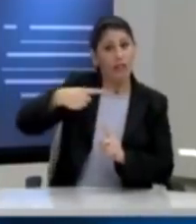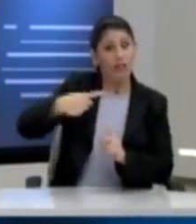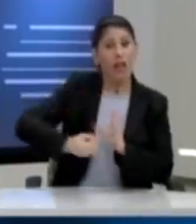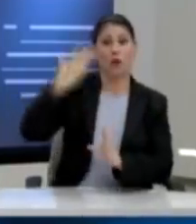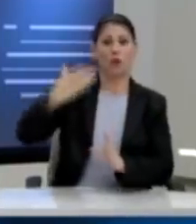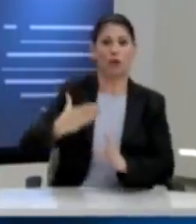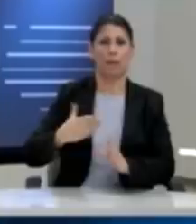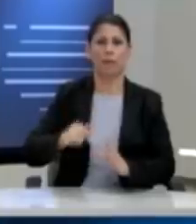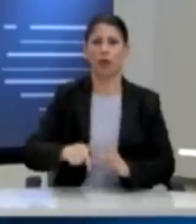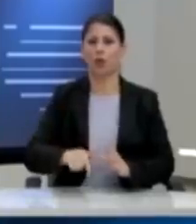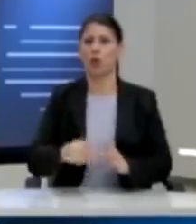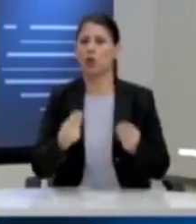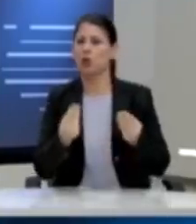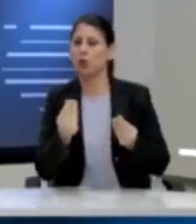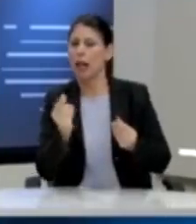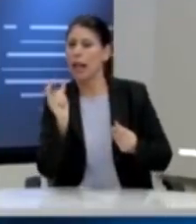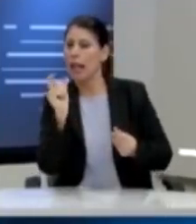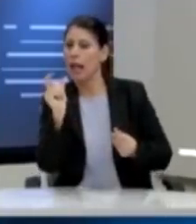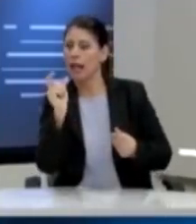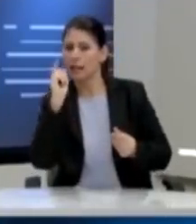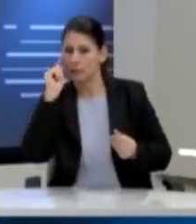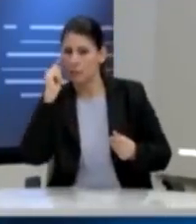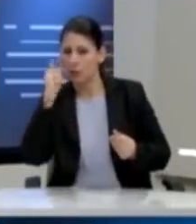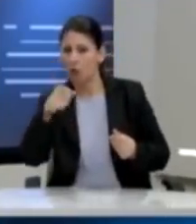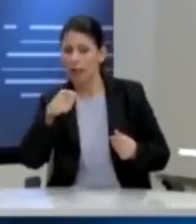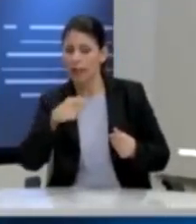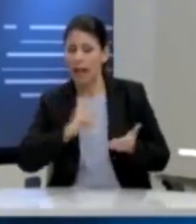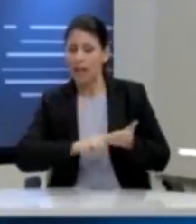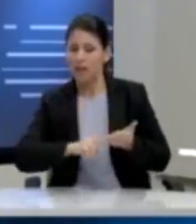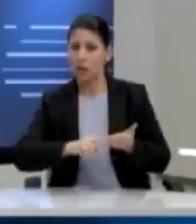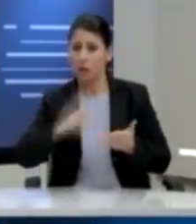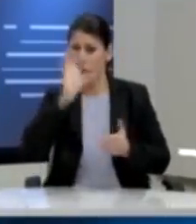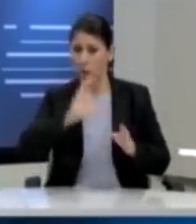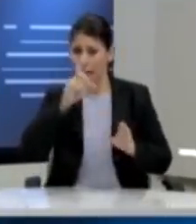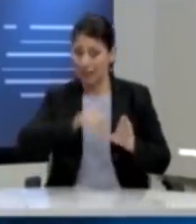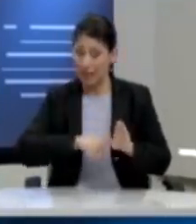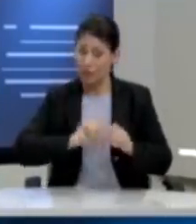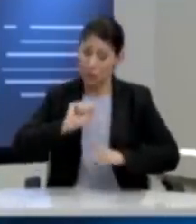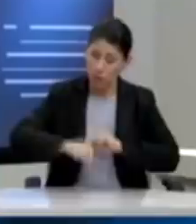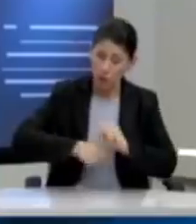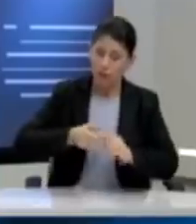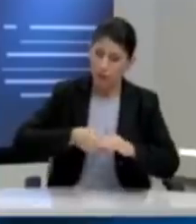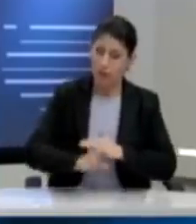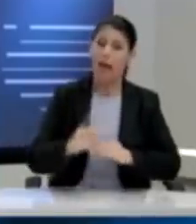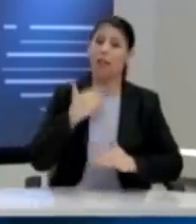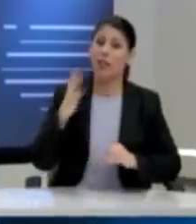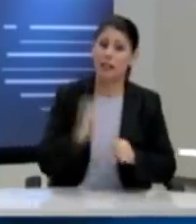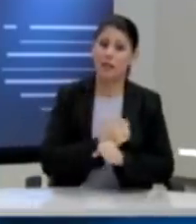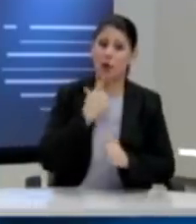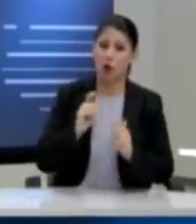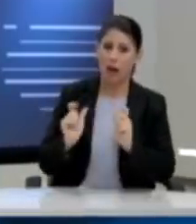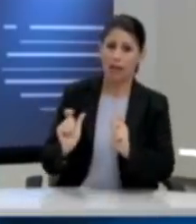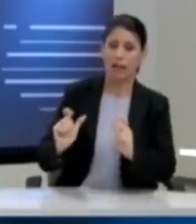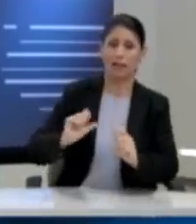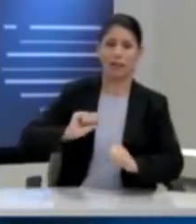κλειδί στο ασφαλιστικό που η Ευρωπαϊκή Ένωση λησαλέα προσπαθούσε να περάσει στη χώρα μας και δεν το κατάφερνε λόγω